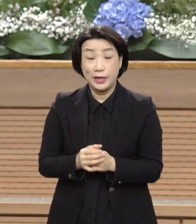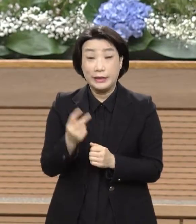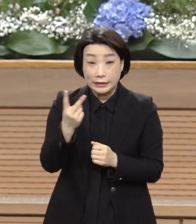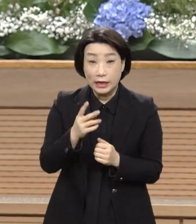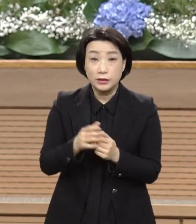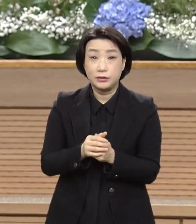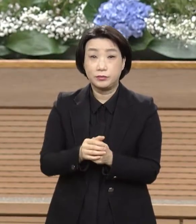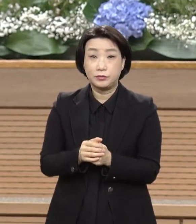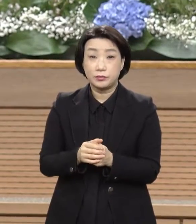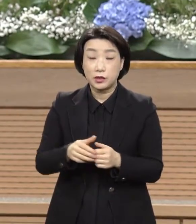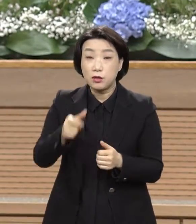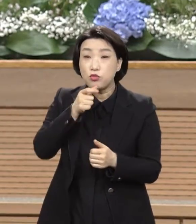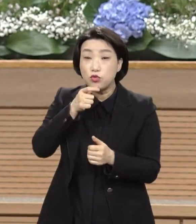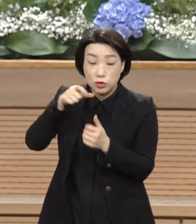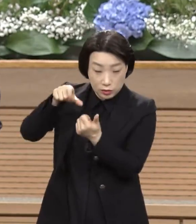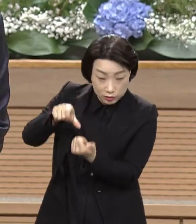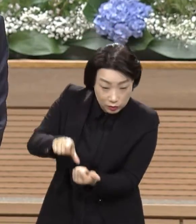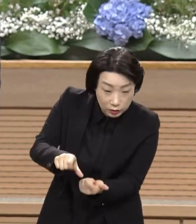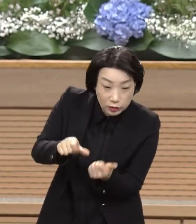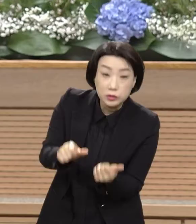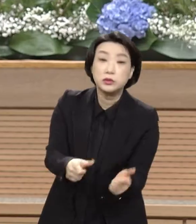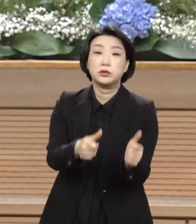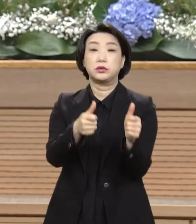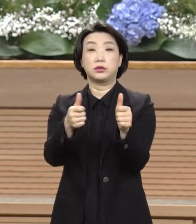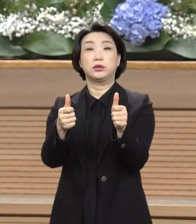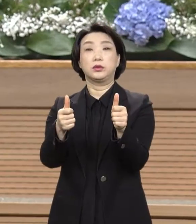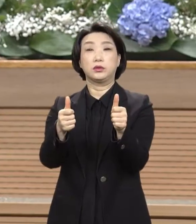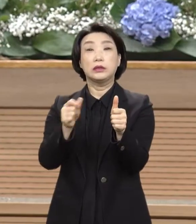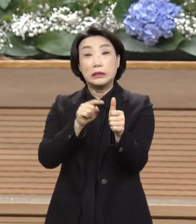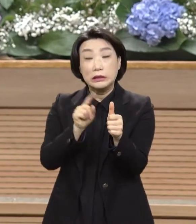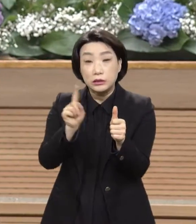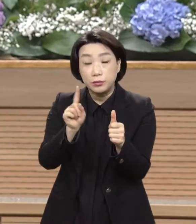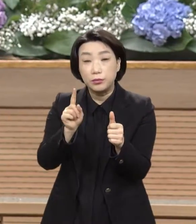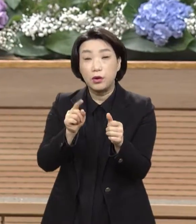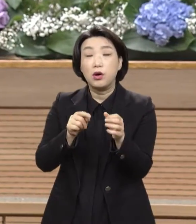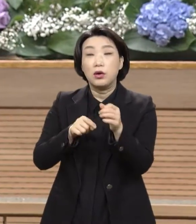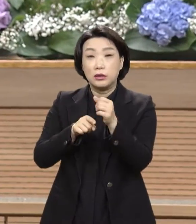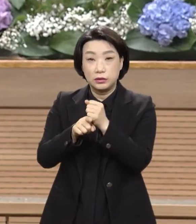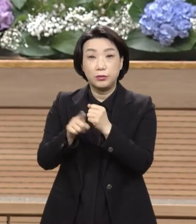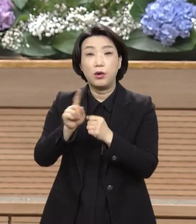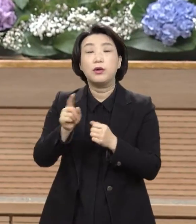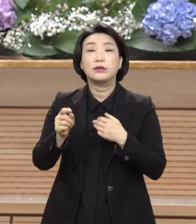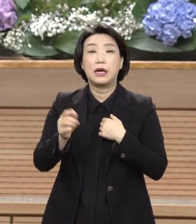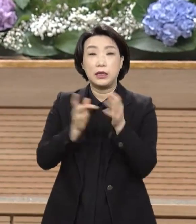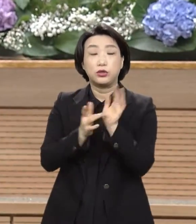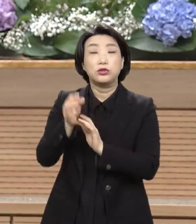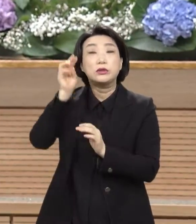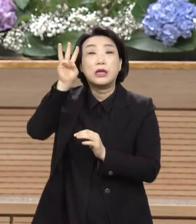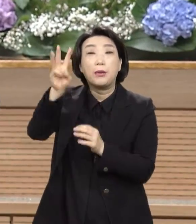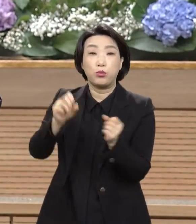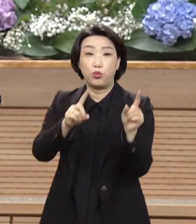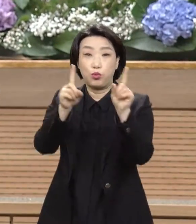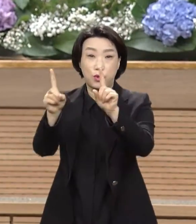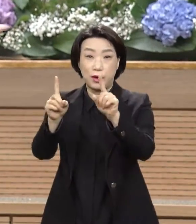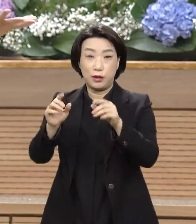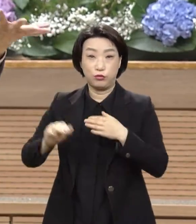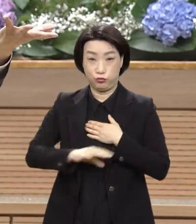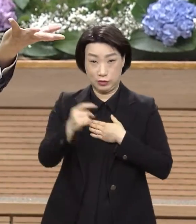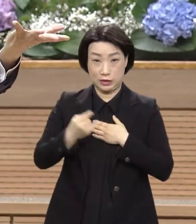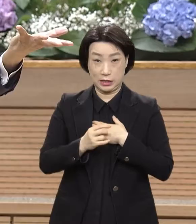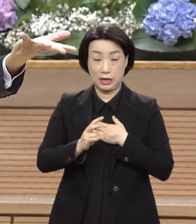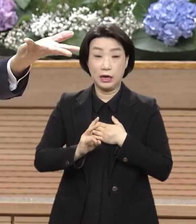다시 물속에서 일어나 나는 3일 만에 부활하시겠다 그 말입니다. 우리에게